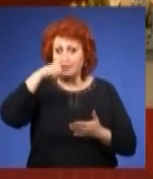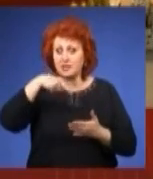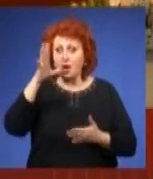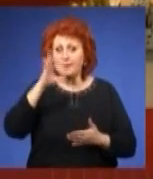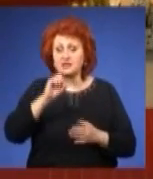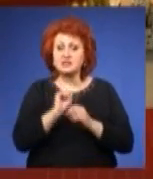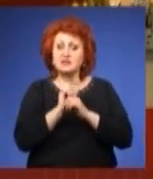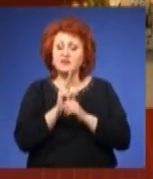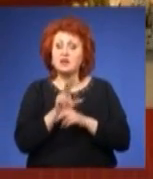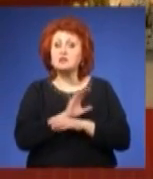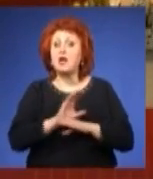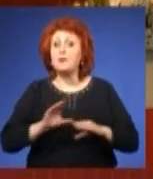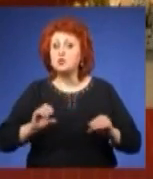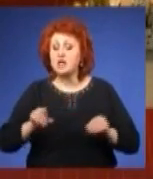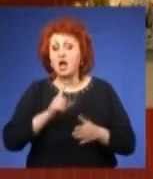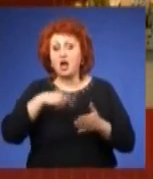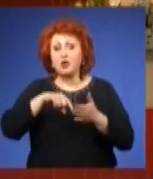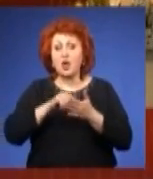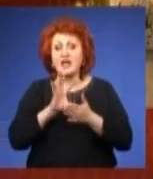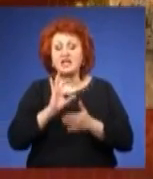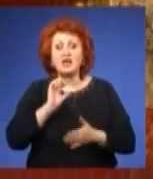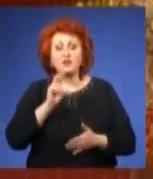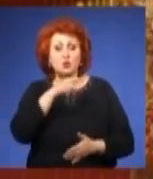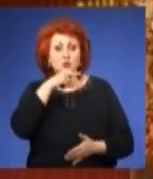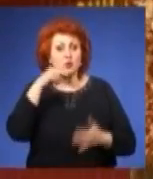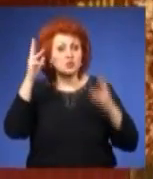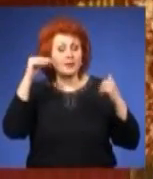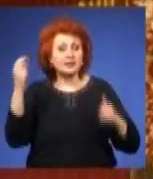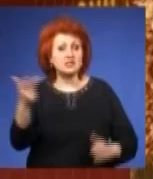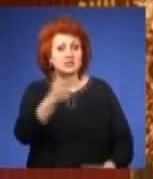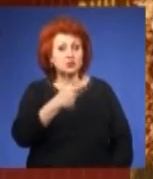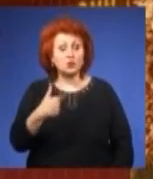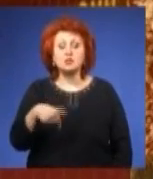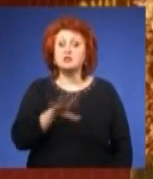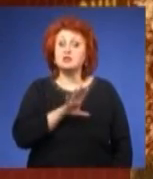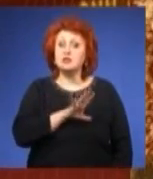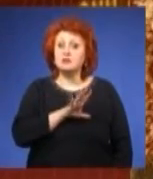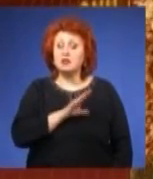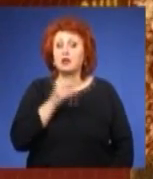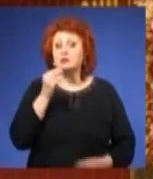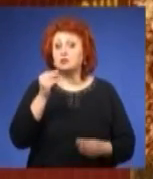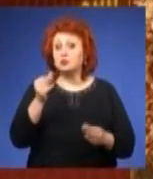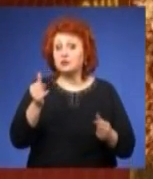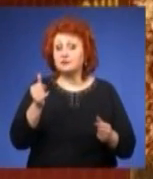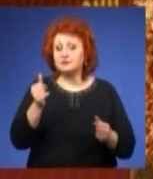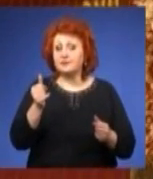греческий монастырь 12 апостолов. В городе Хеврон русский монастырь Святой Троицы, где находится Маврийский